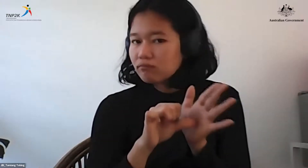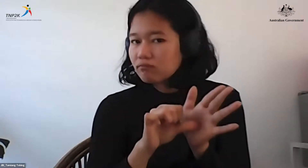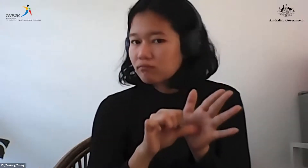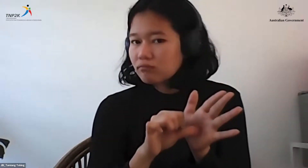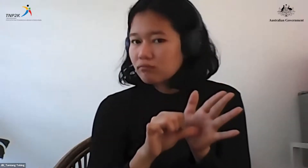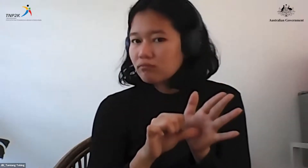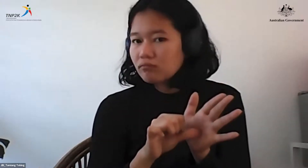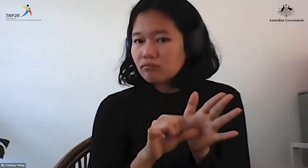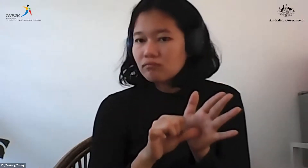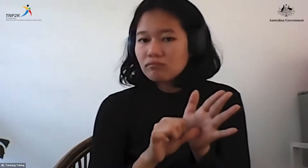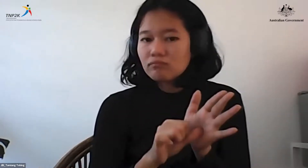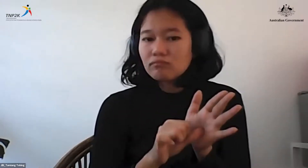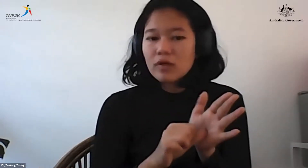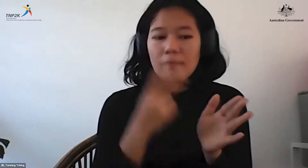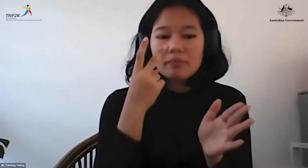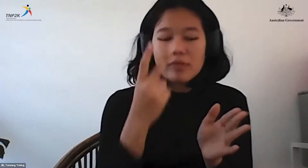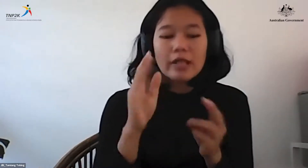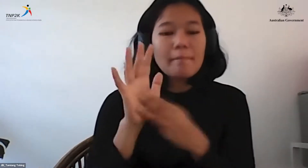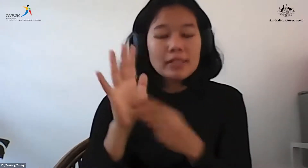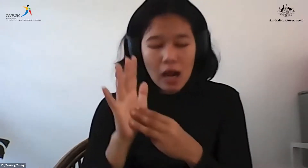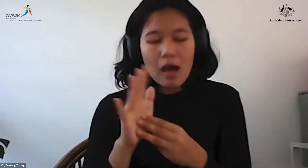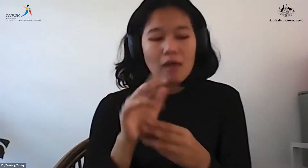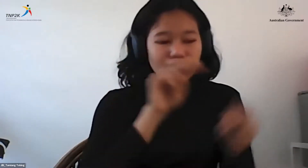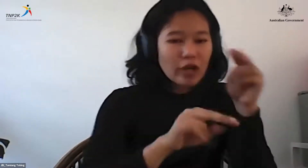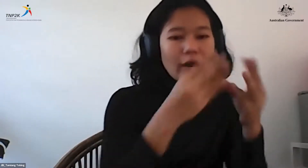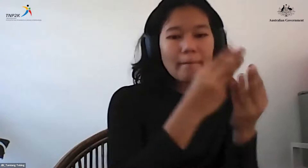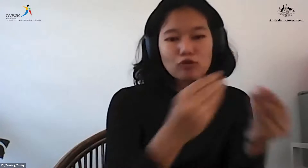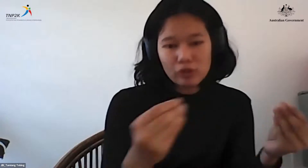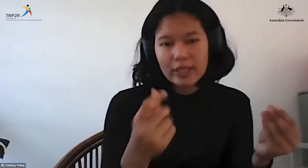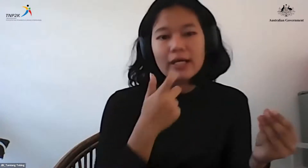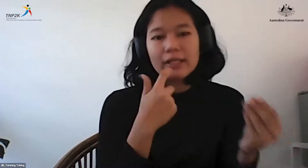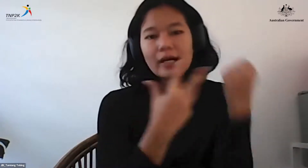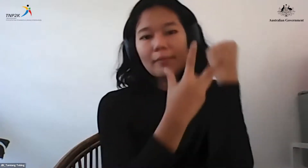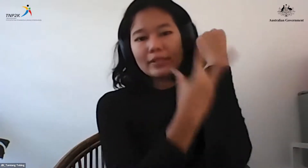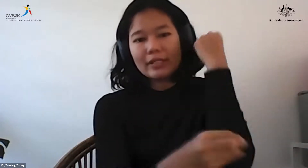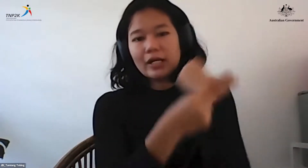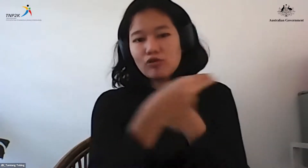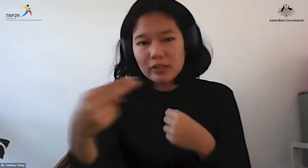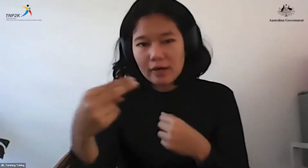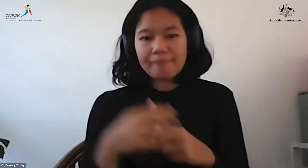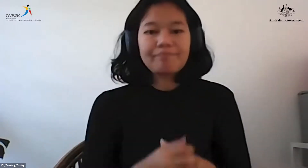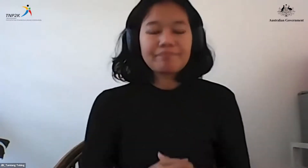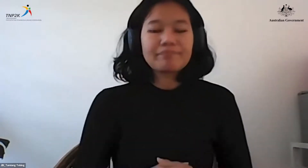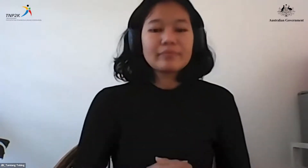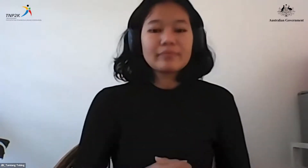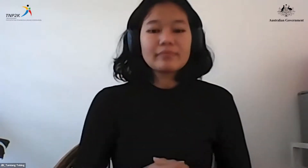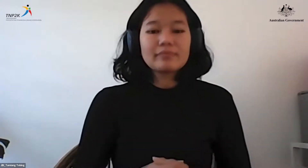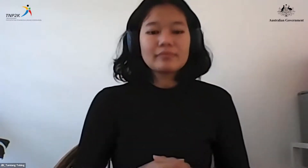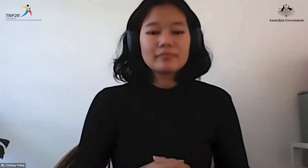mengatasi persoalan-persoalan utamanya kemiskinan di Indonesia. Dan sebagaimana tadi telah